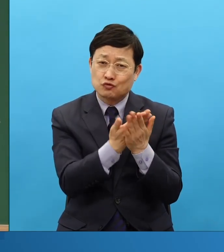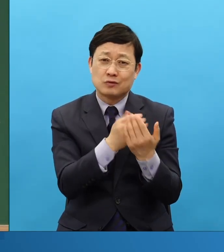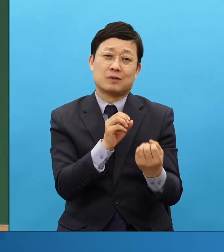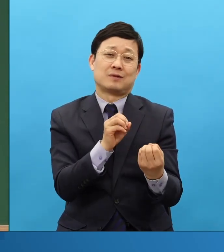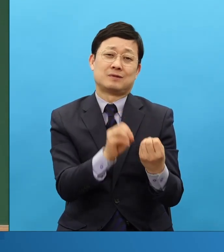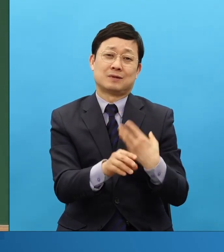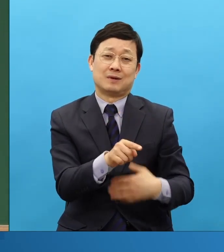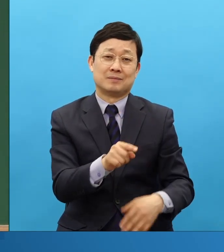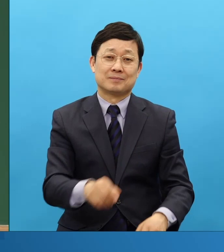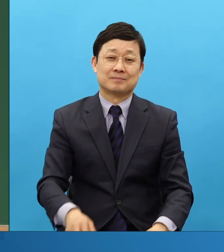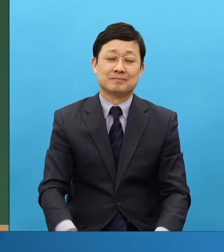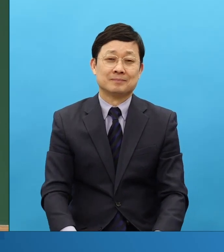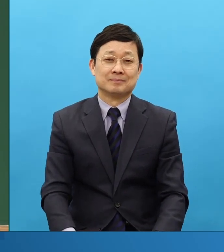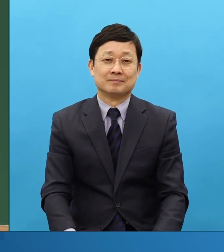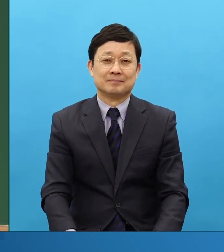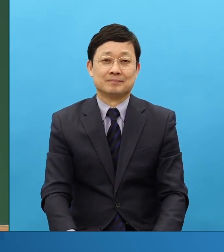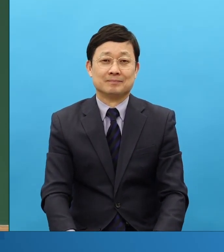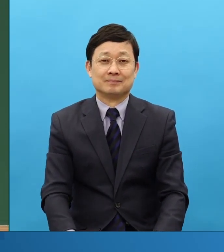이것은 이제 예.